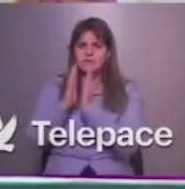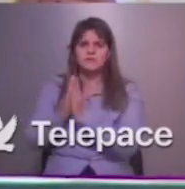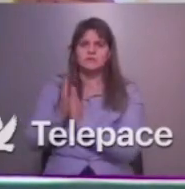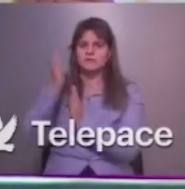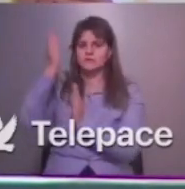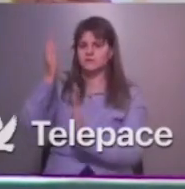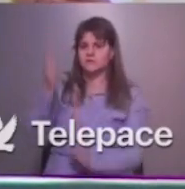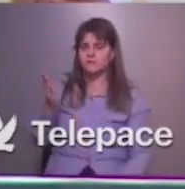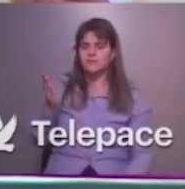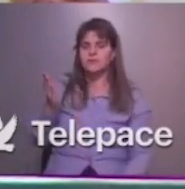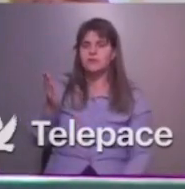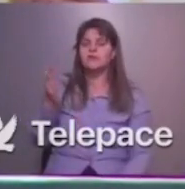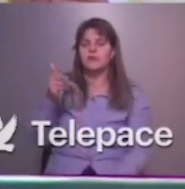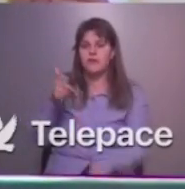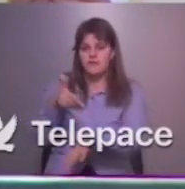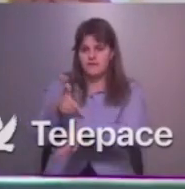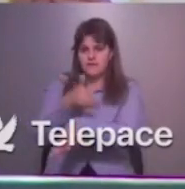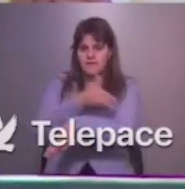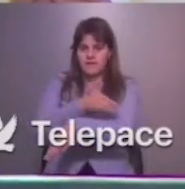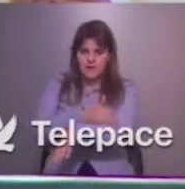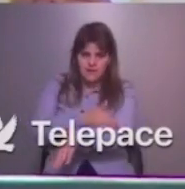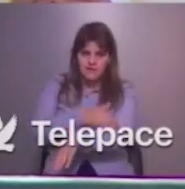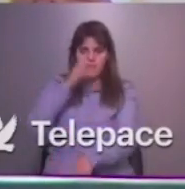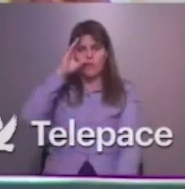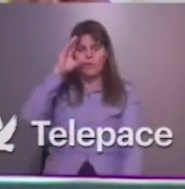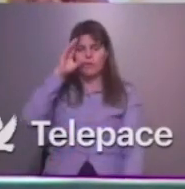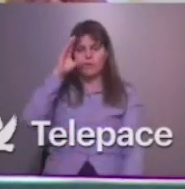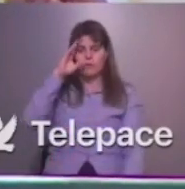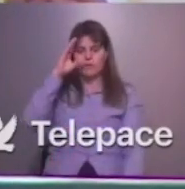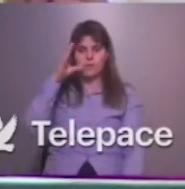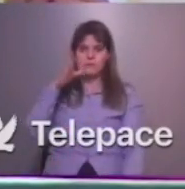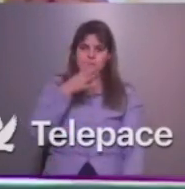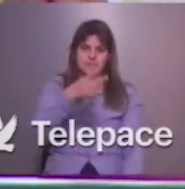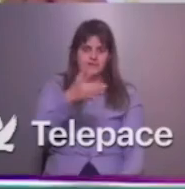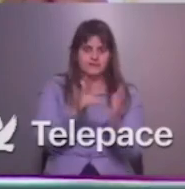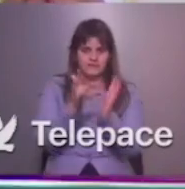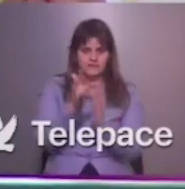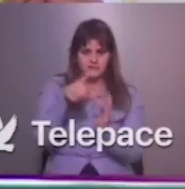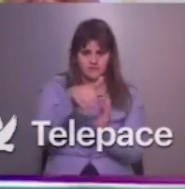degli Apostoli e prima missionaria del Vangelo.